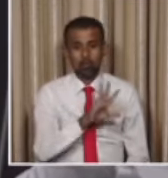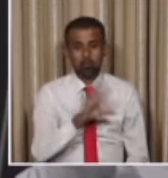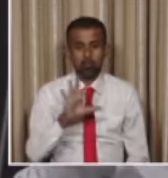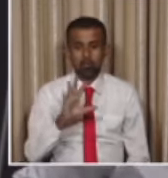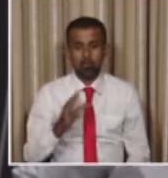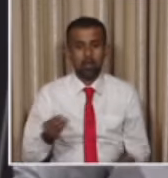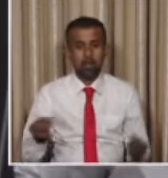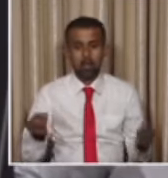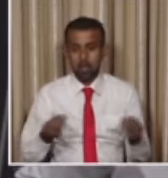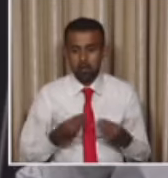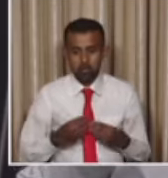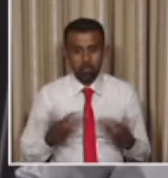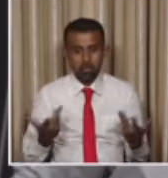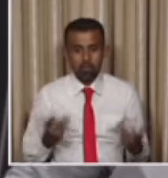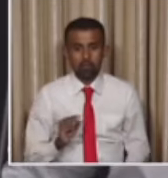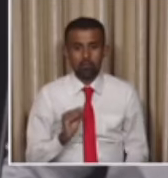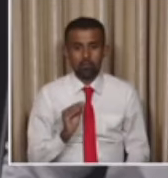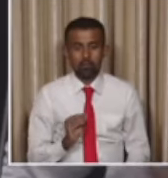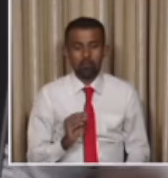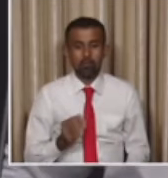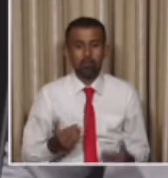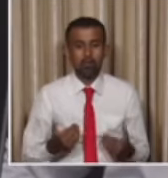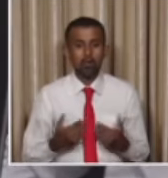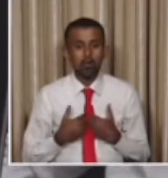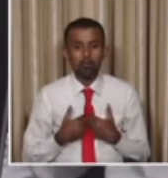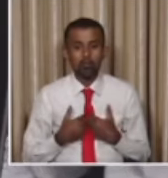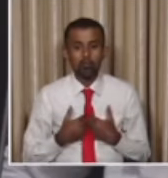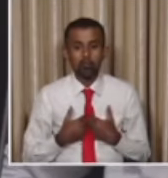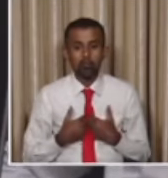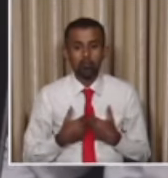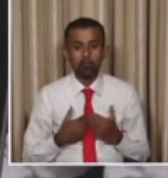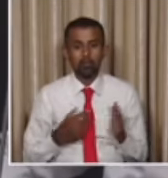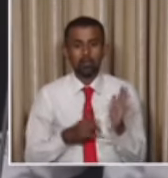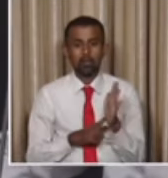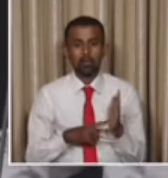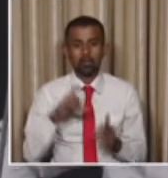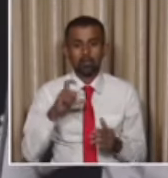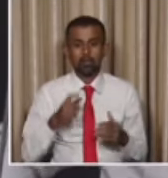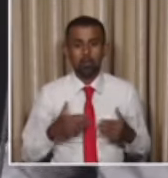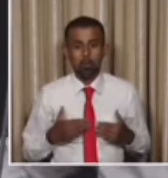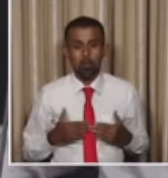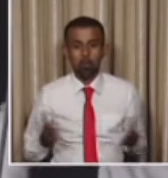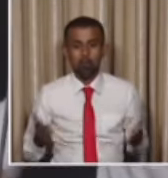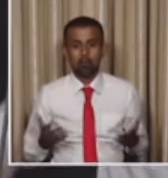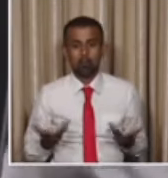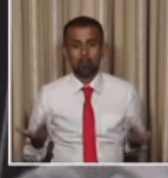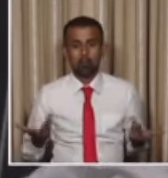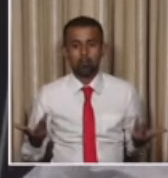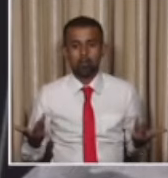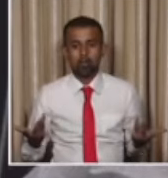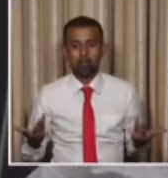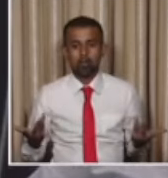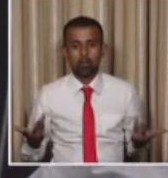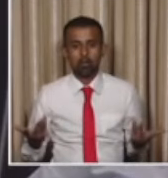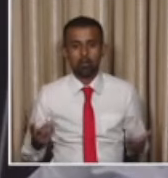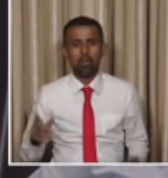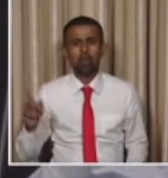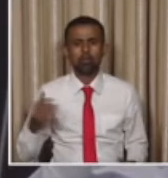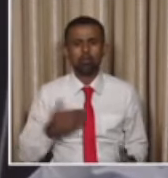නැත්තම්, එතකොට අපිට එල්සී අරින්න බෑ. කවුද අපි එල්සී එක